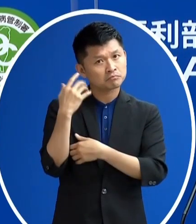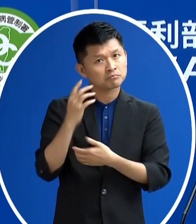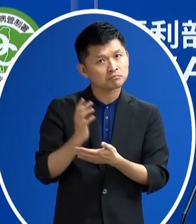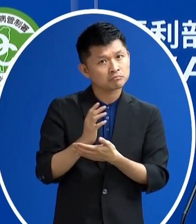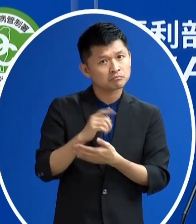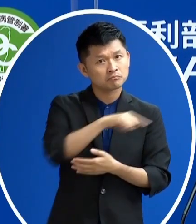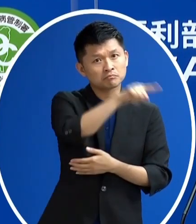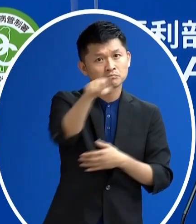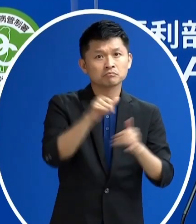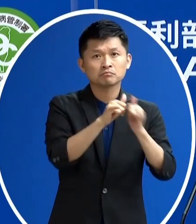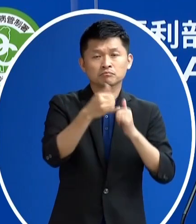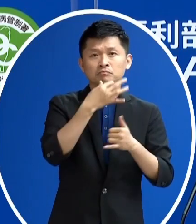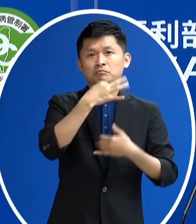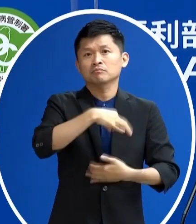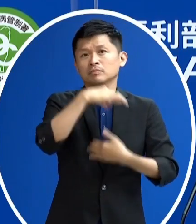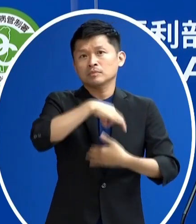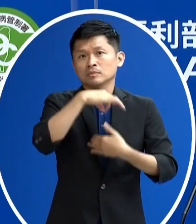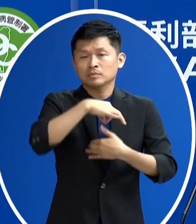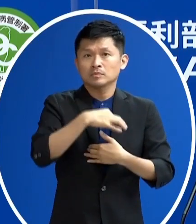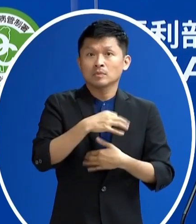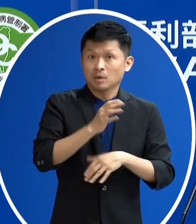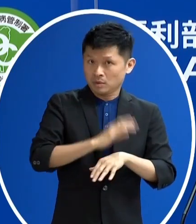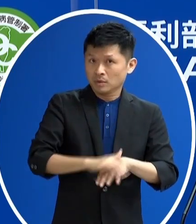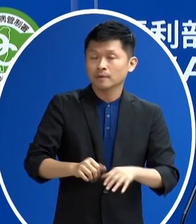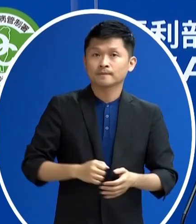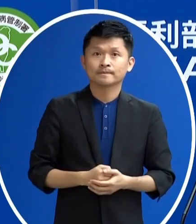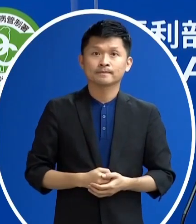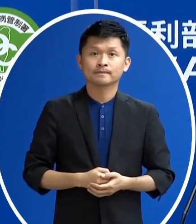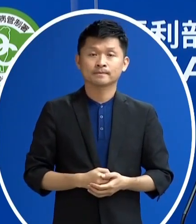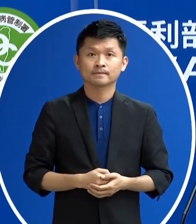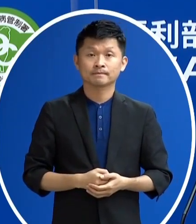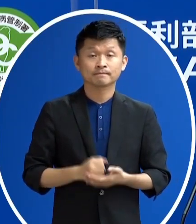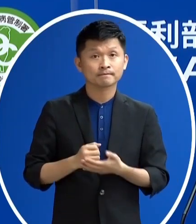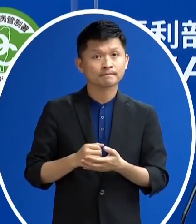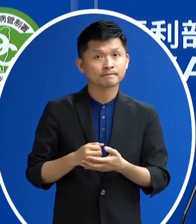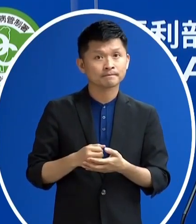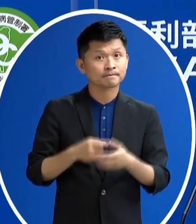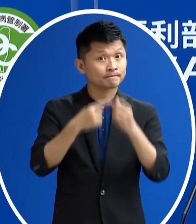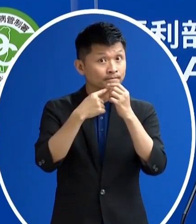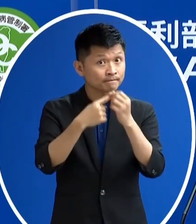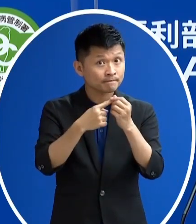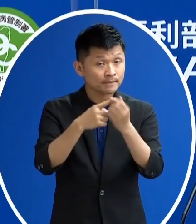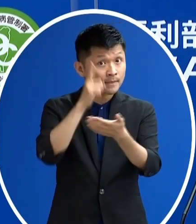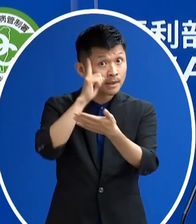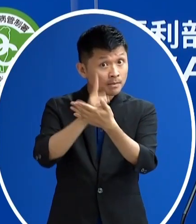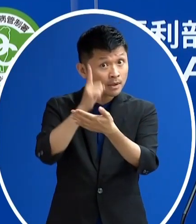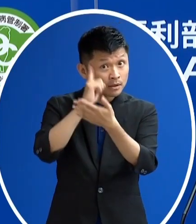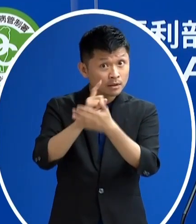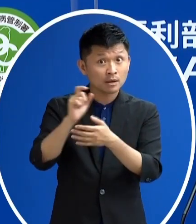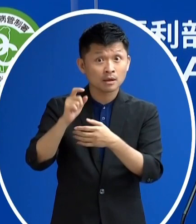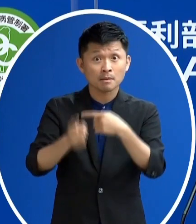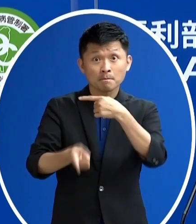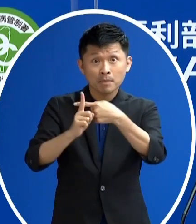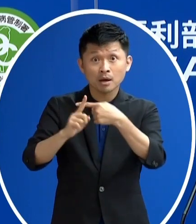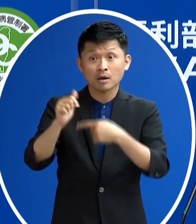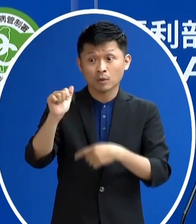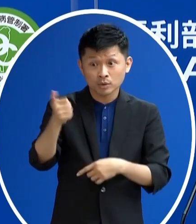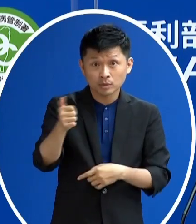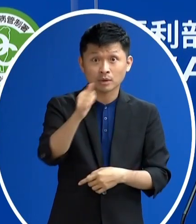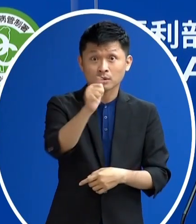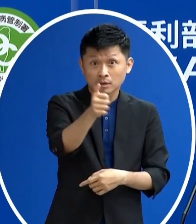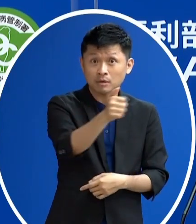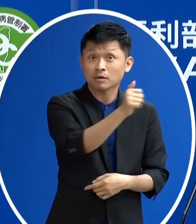家会蛮不安心的。好，不过我们来看看第一个，以每日50万的确诊的情